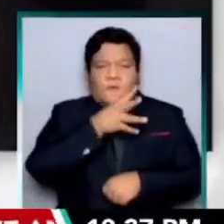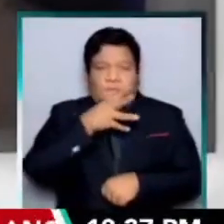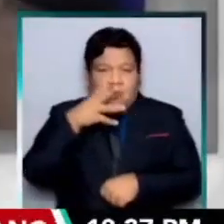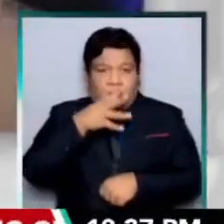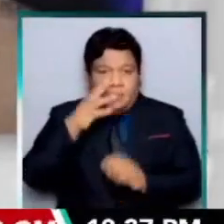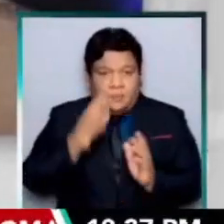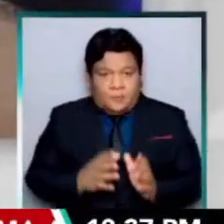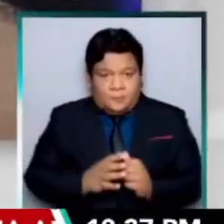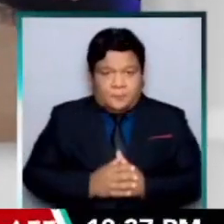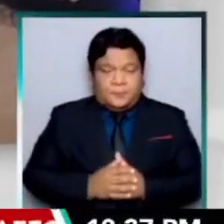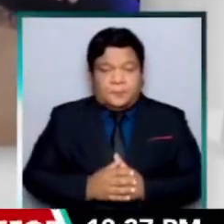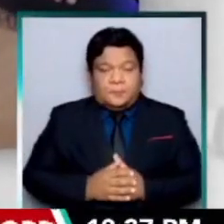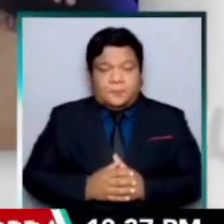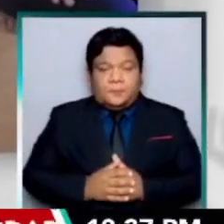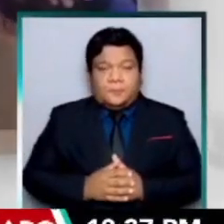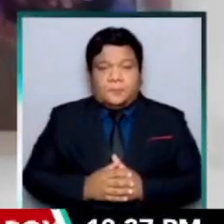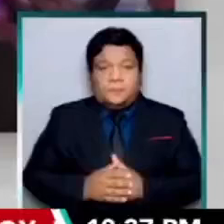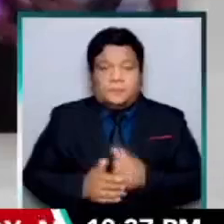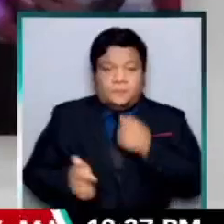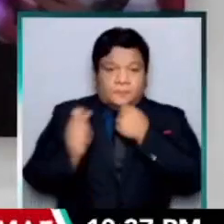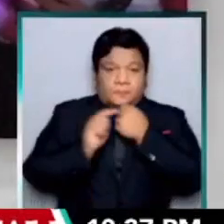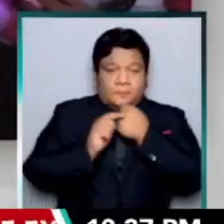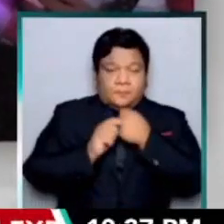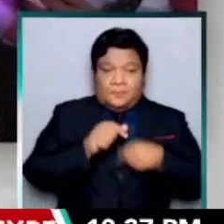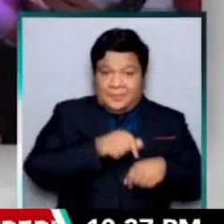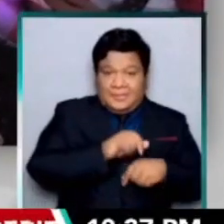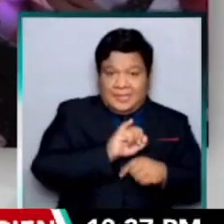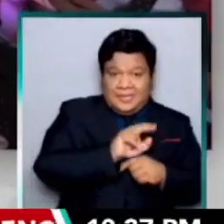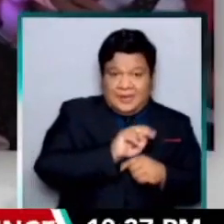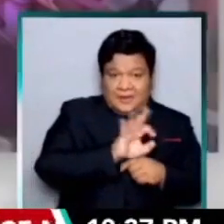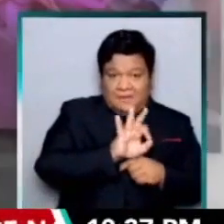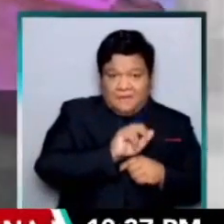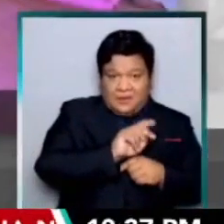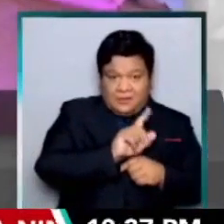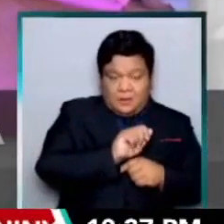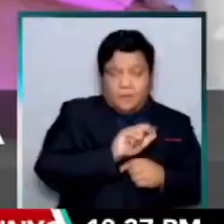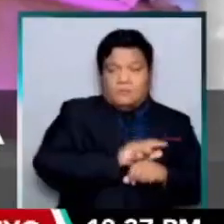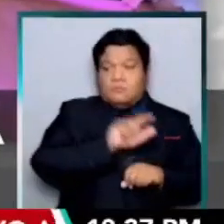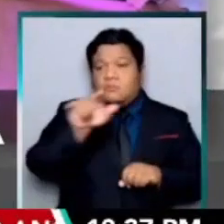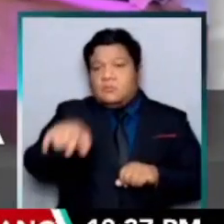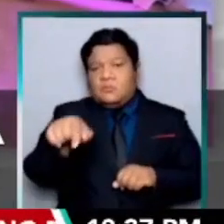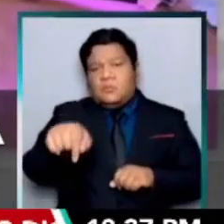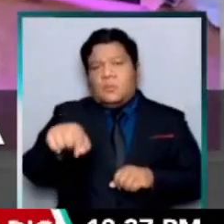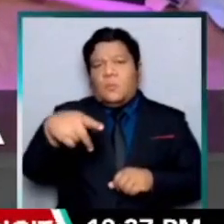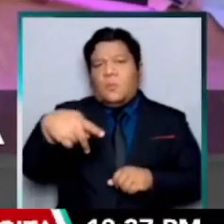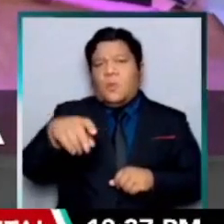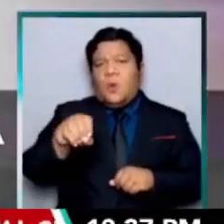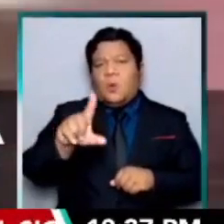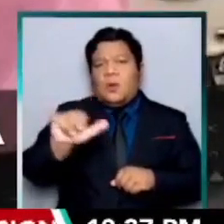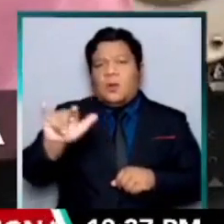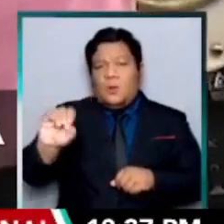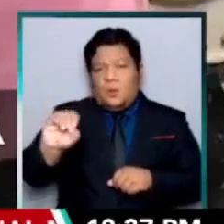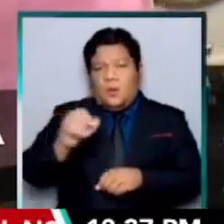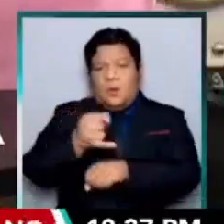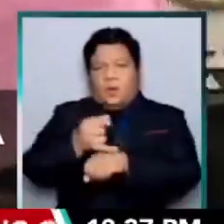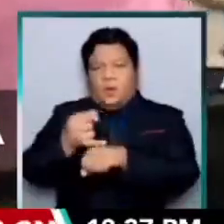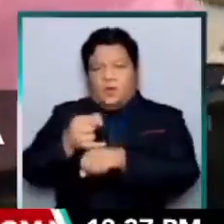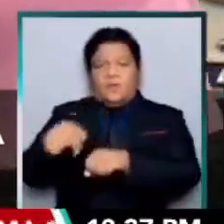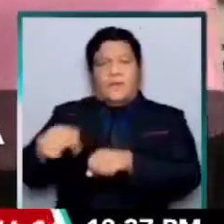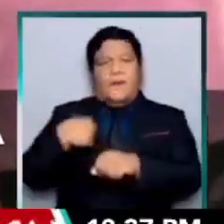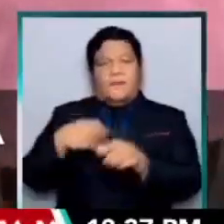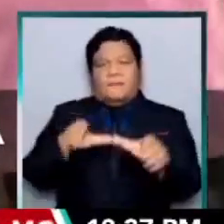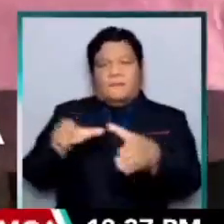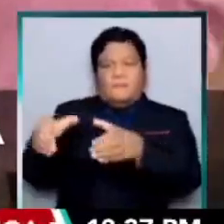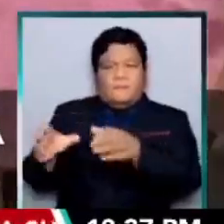Mula Infanta, lumipad pa Punilio Island si Robredo at Pangilinan para sa isang multi-sectoral meeting. Sunod silang nagtungo